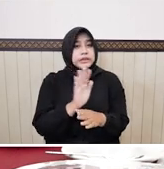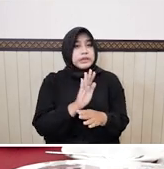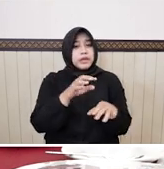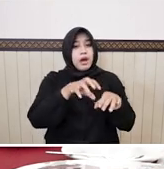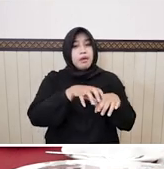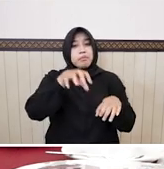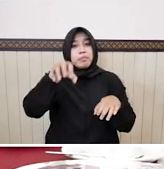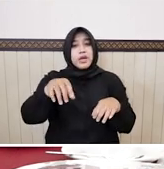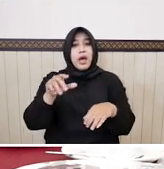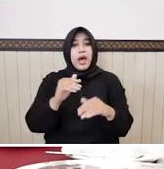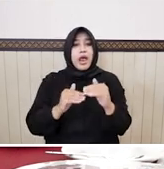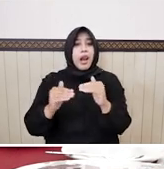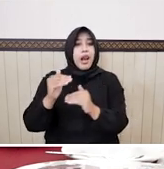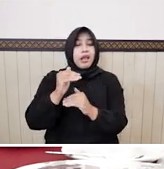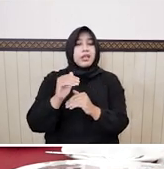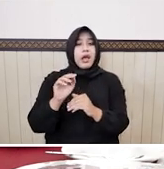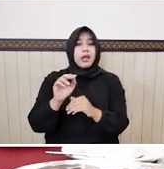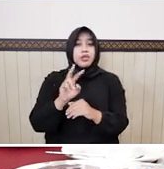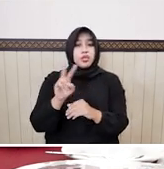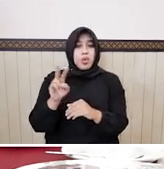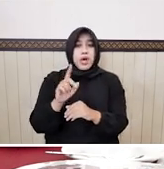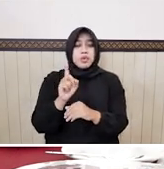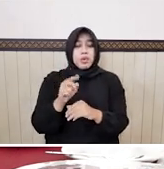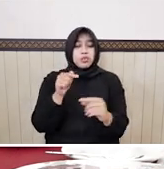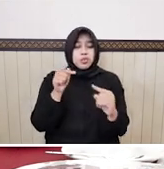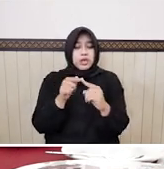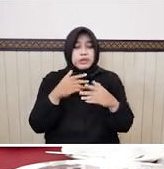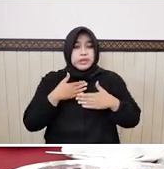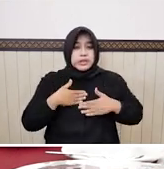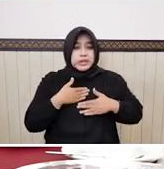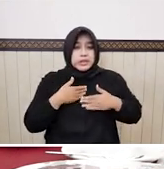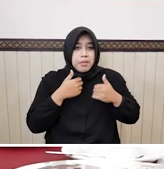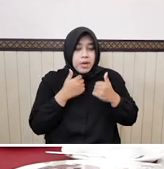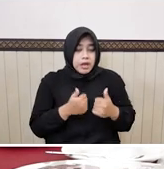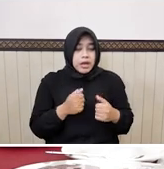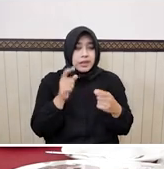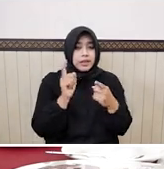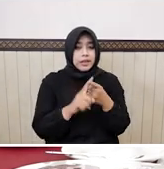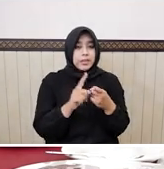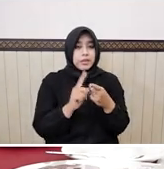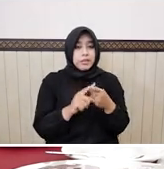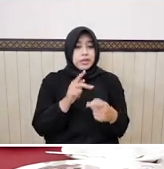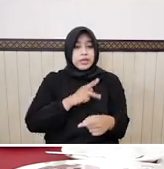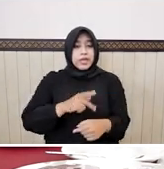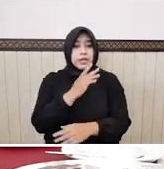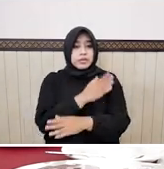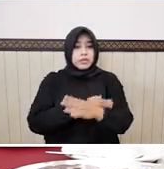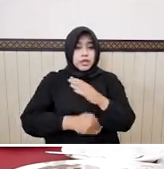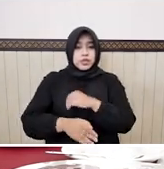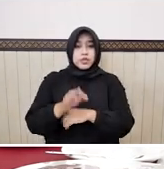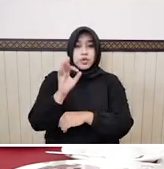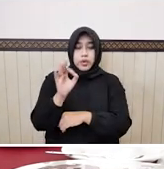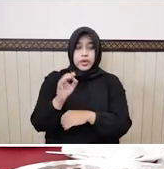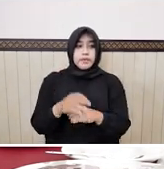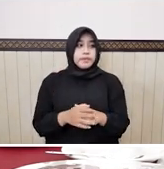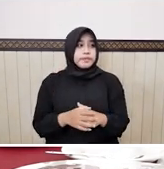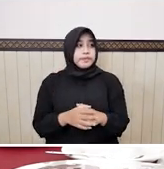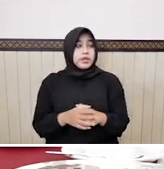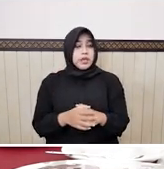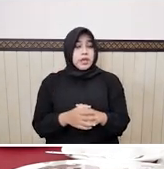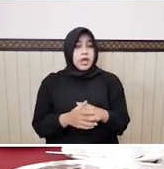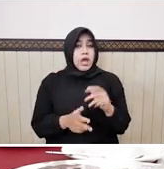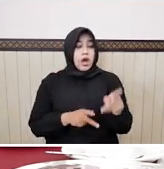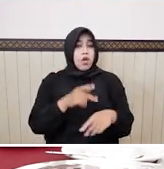lantai atas demi kenyamanan Hai rekan-rekan kita yang rupanya ndang disabilitas kecap kalau dari